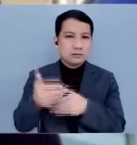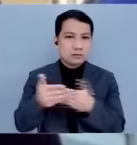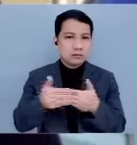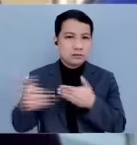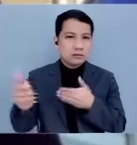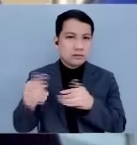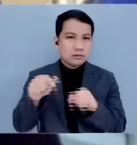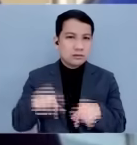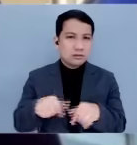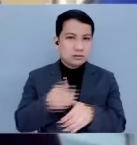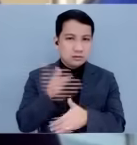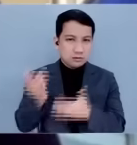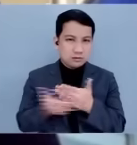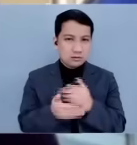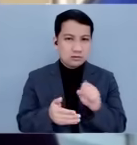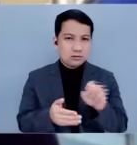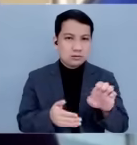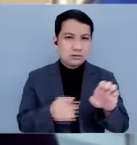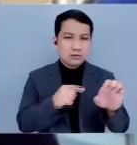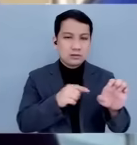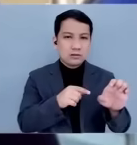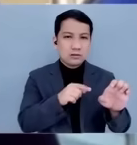ibang kaso laban kay